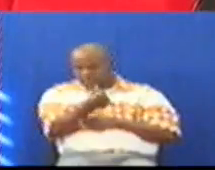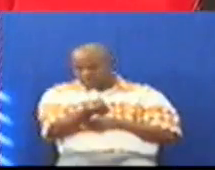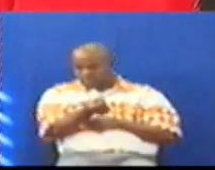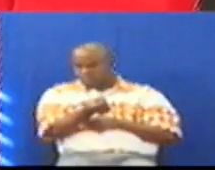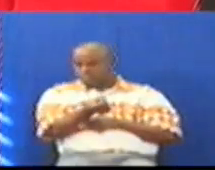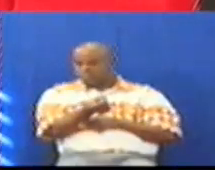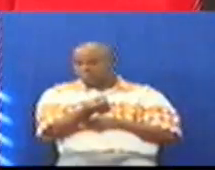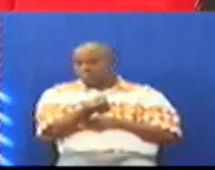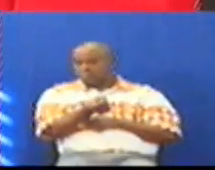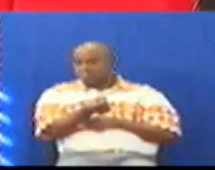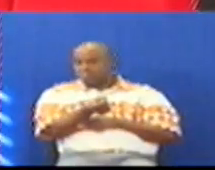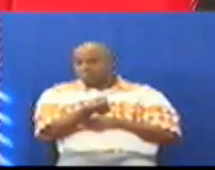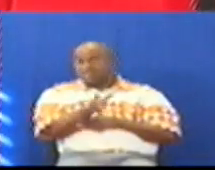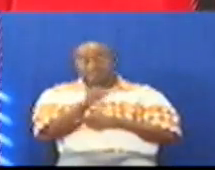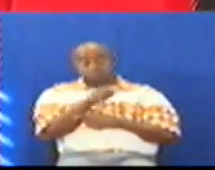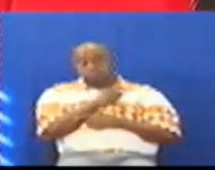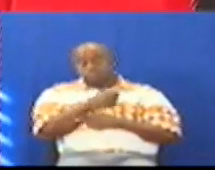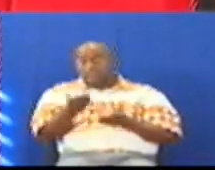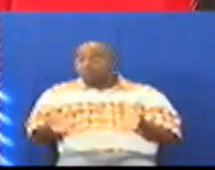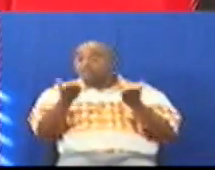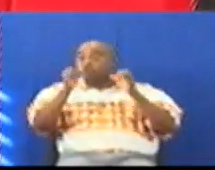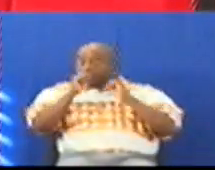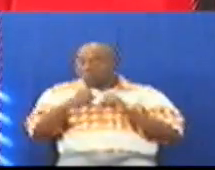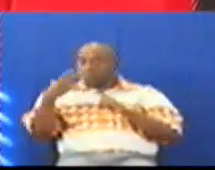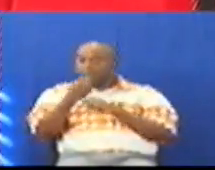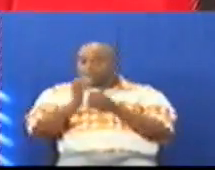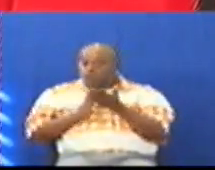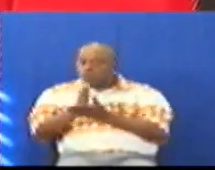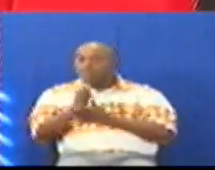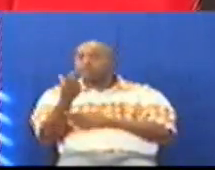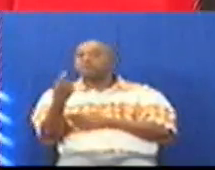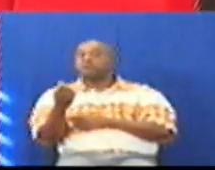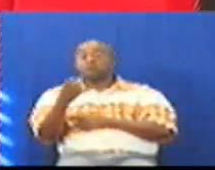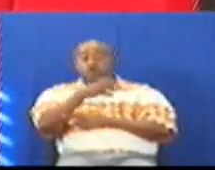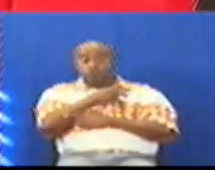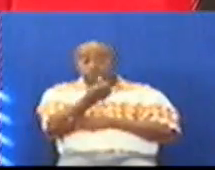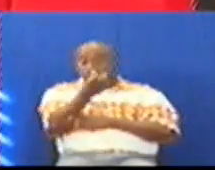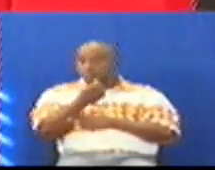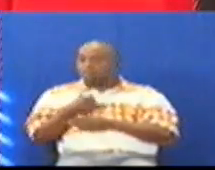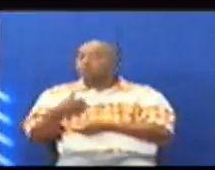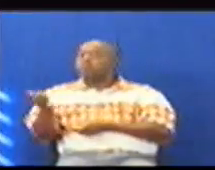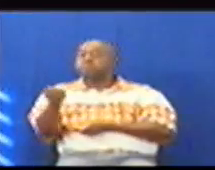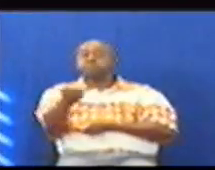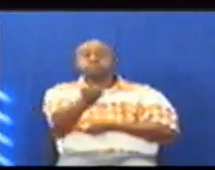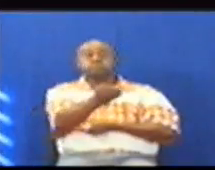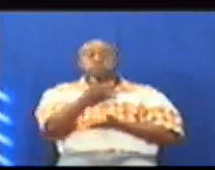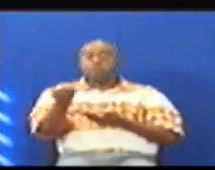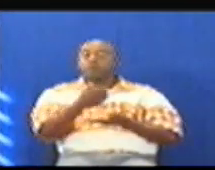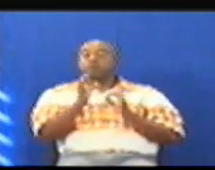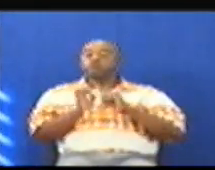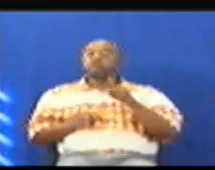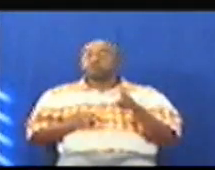hayo maendeleo hayatapatikana bila kupitia fedha. Wizara ya fedha ndio inayokusanya na makusanyo ni mazuri ambayo yameweza